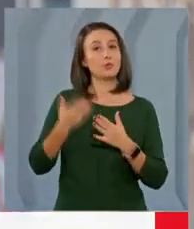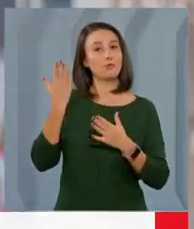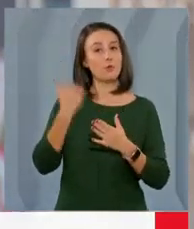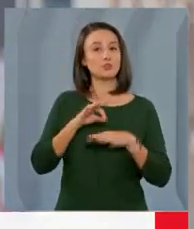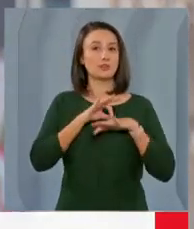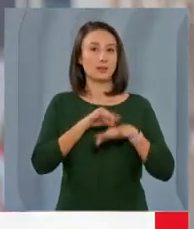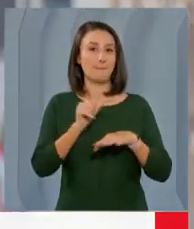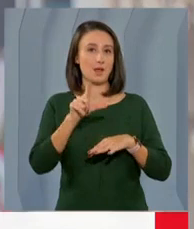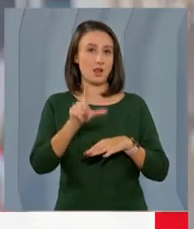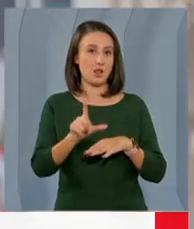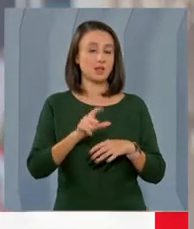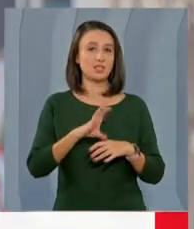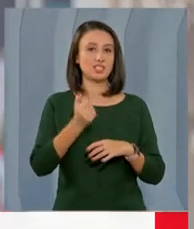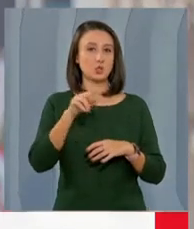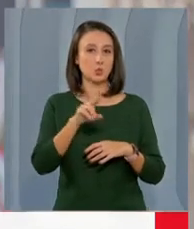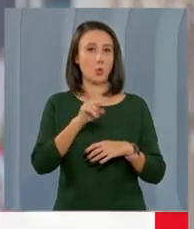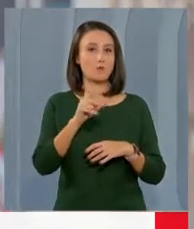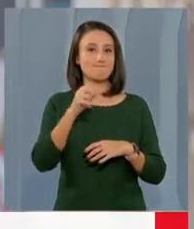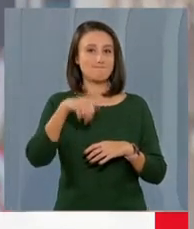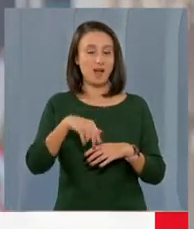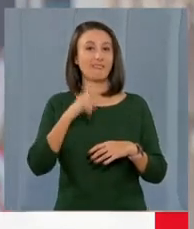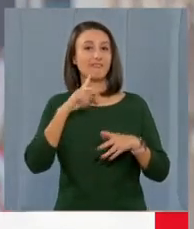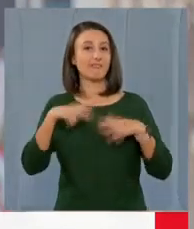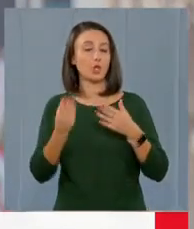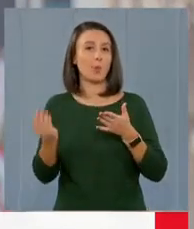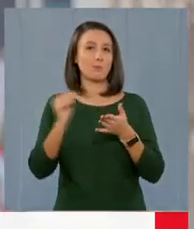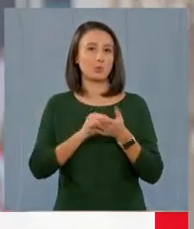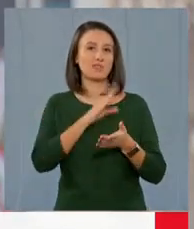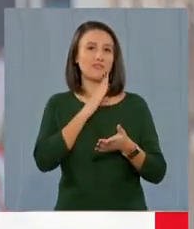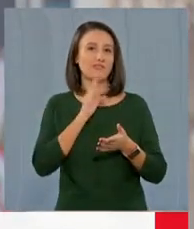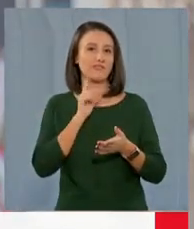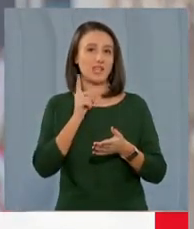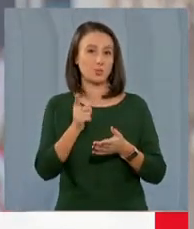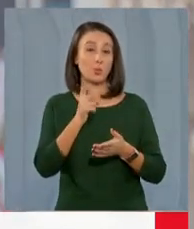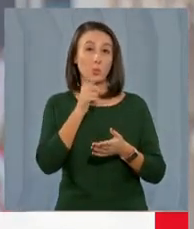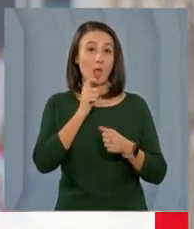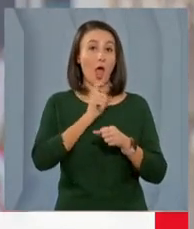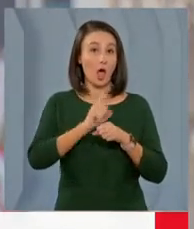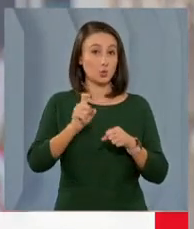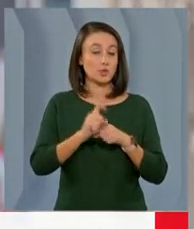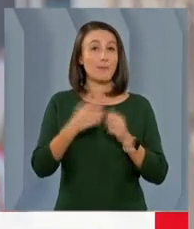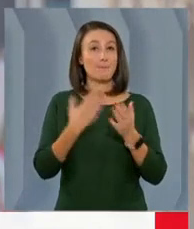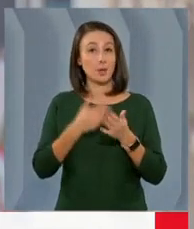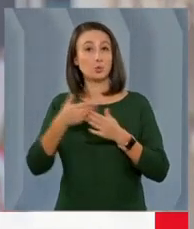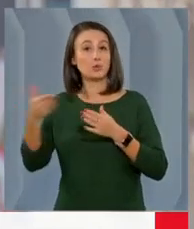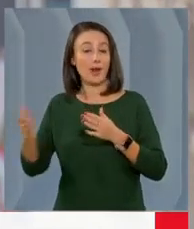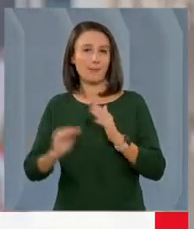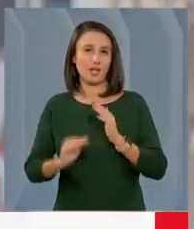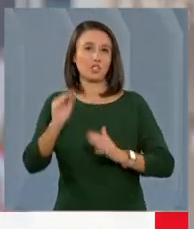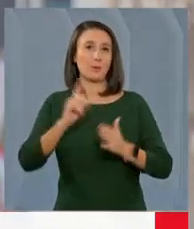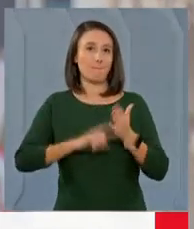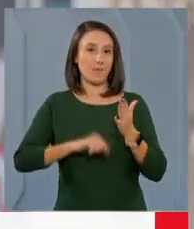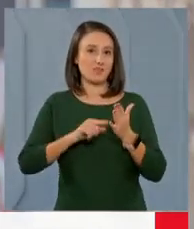lideri PNL, Florin Cîțu și Ludovic Orban, într-un videoclip postat pe pagina de Facebook, prin care acuză că, pentru dreapta, creșterea